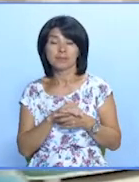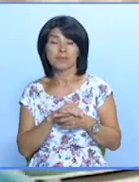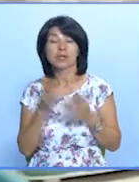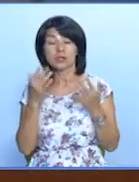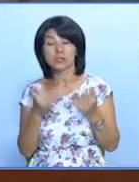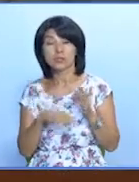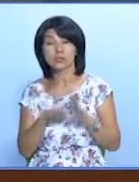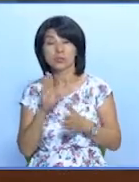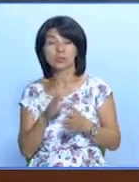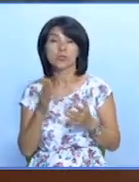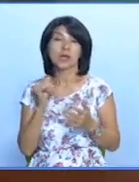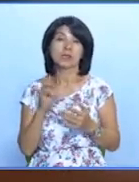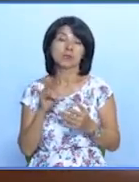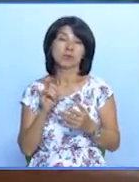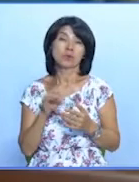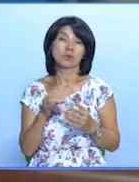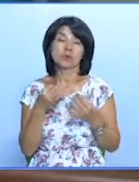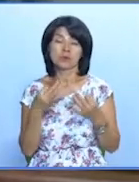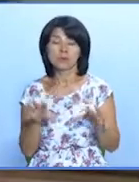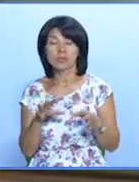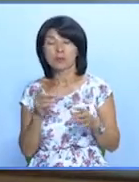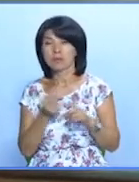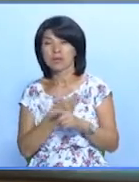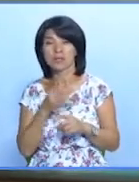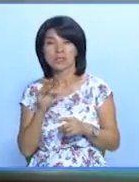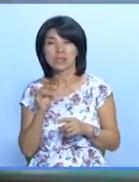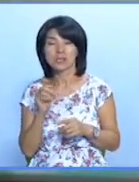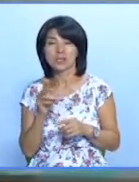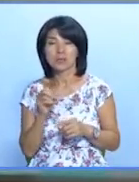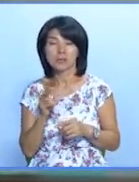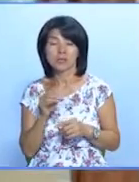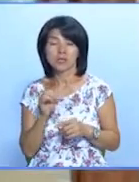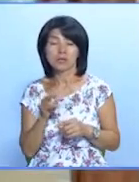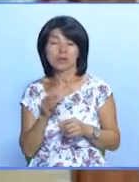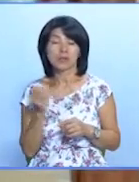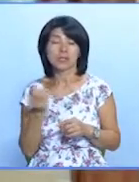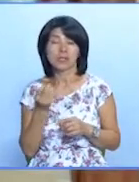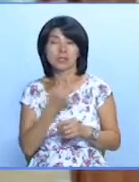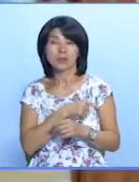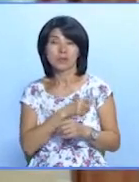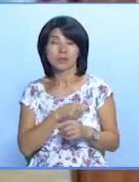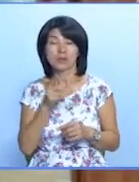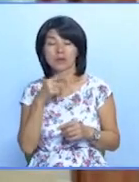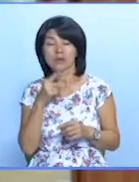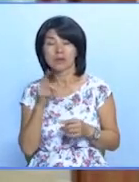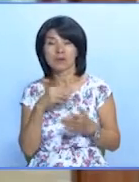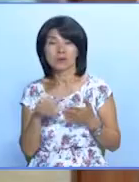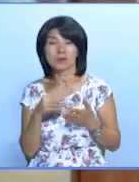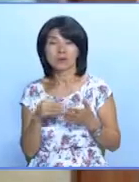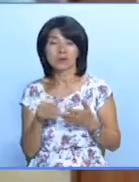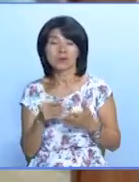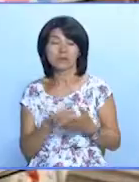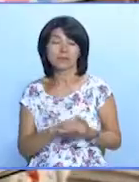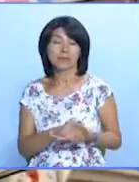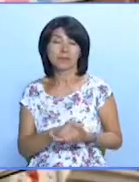Уже лучше. Антибиотики отпускаются по рецептам, остальные препараты строго на курс лечения. Да и сами медики говорят, что закупать прок лекарства практически